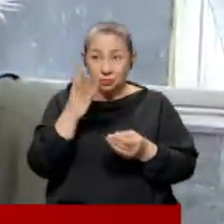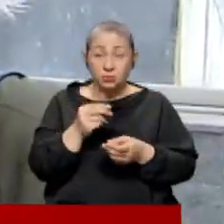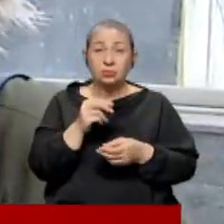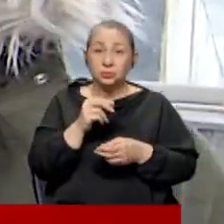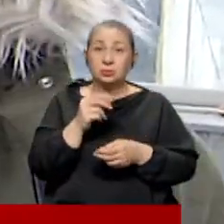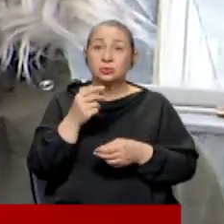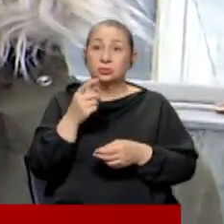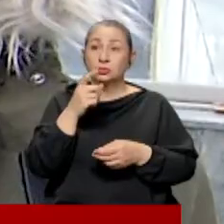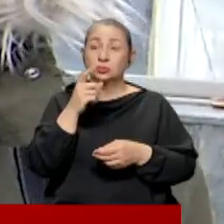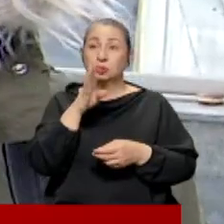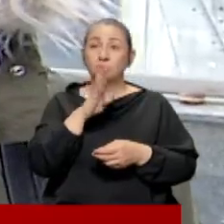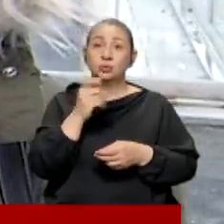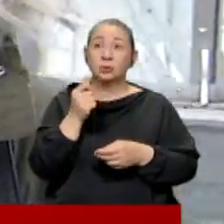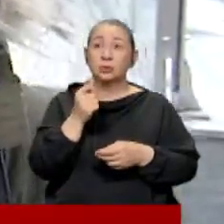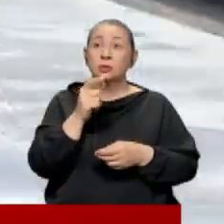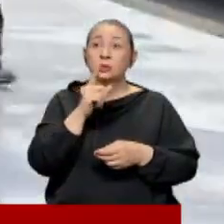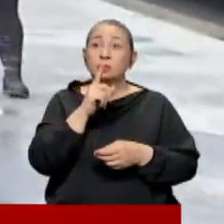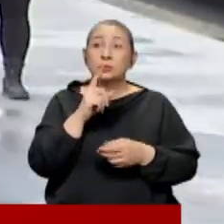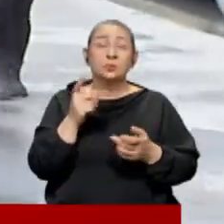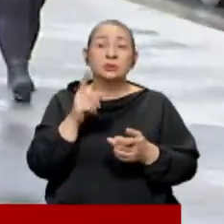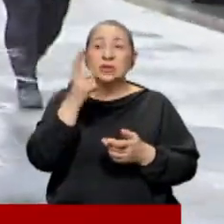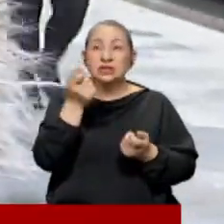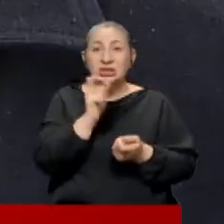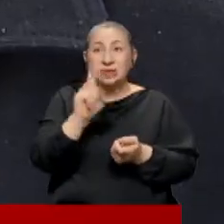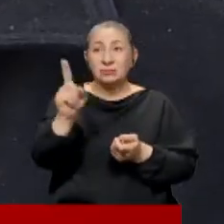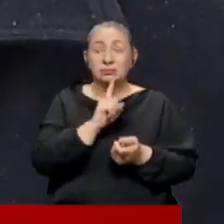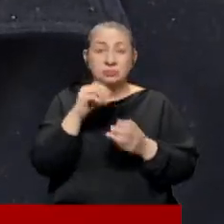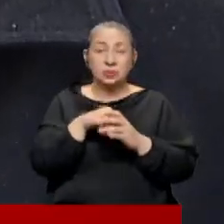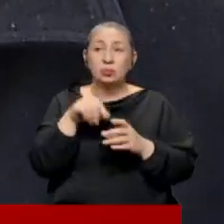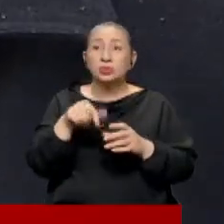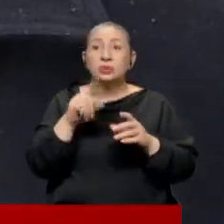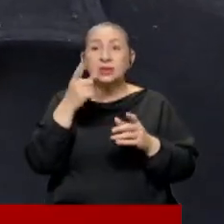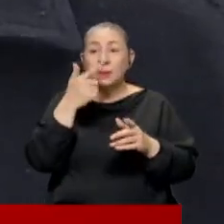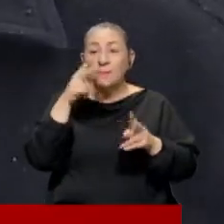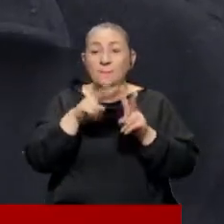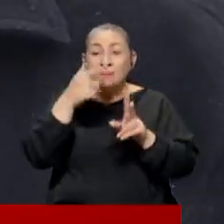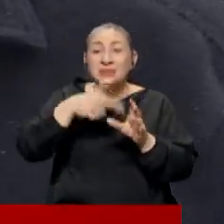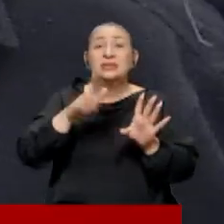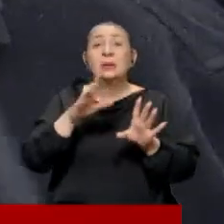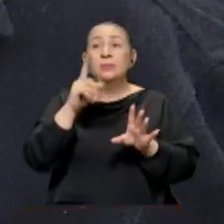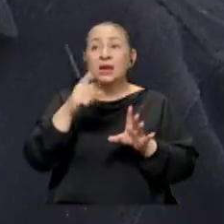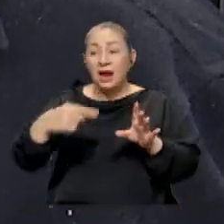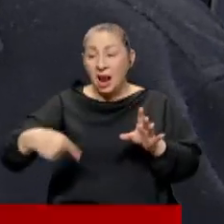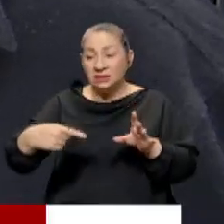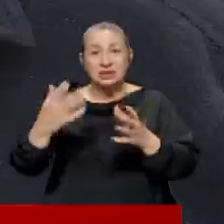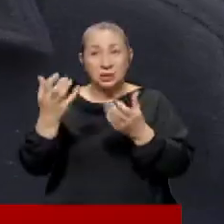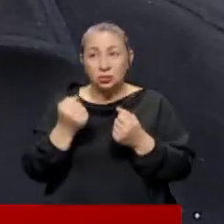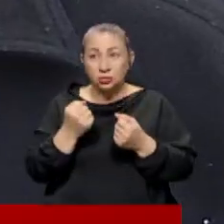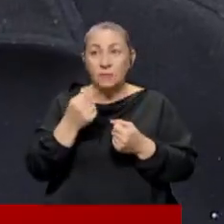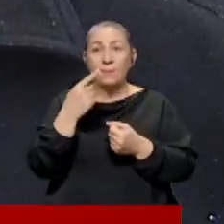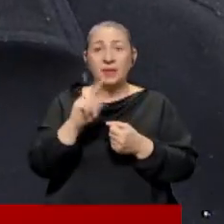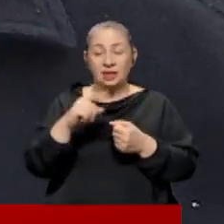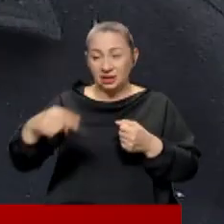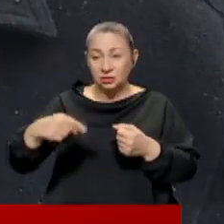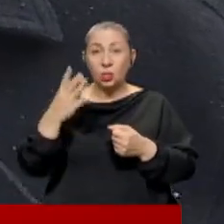liraya çıkıyor. 400 lira paraydı. 100 lira para. Sadece işe gitmek için. Bugün sadece mazot değil. Bugün bir lastiği alıyorsun. 1000